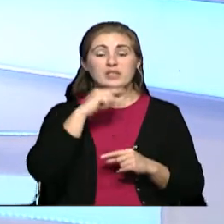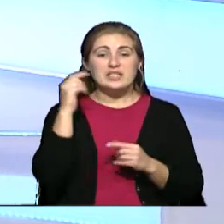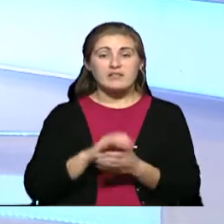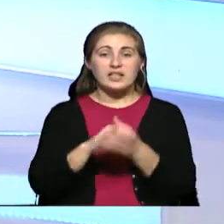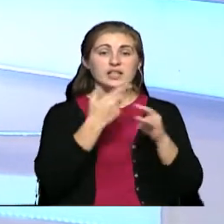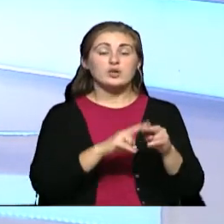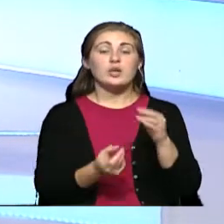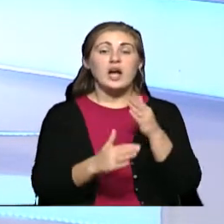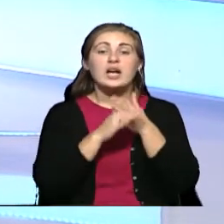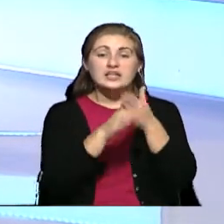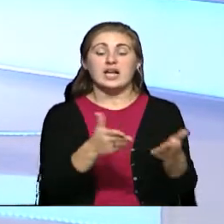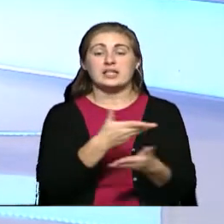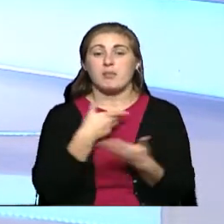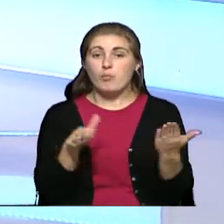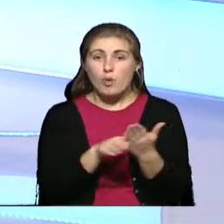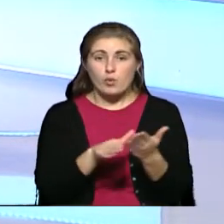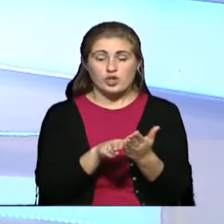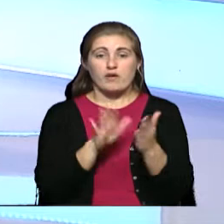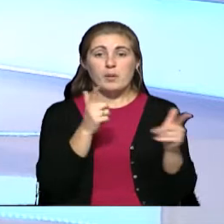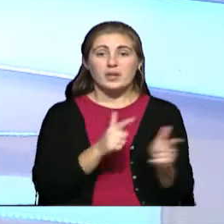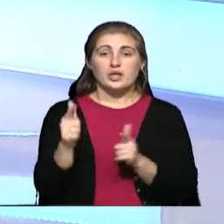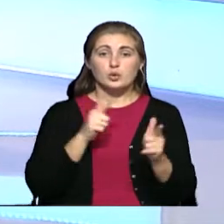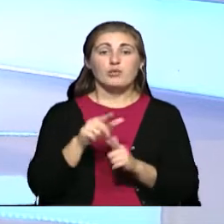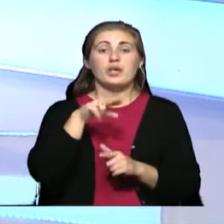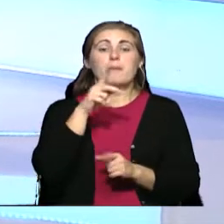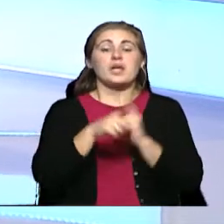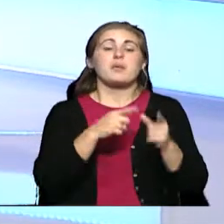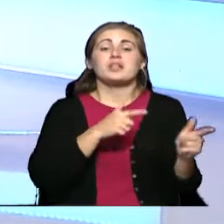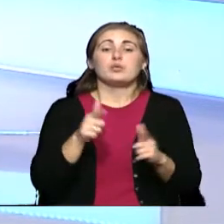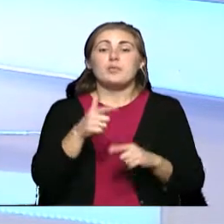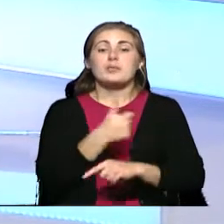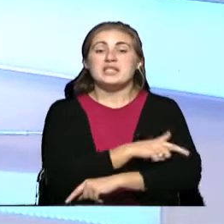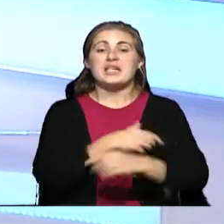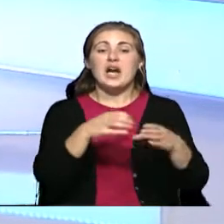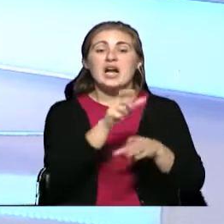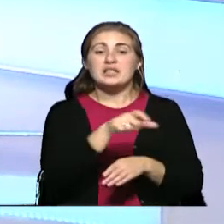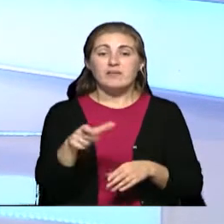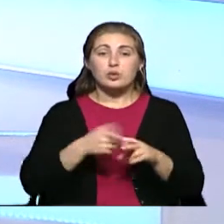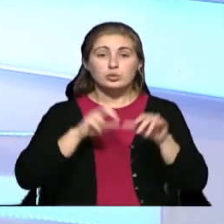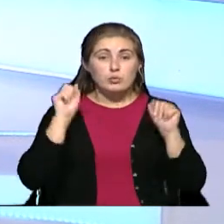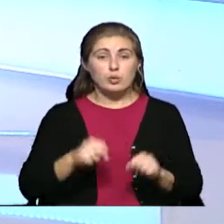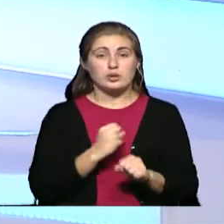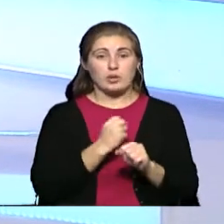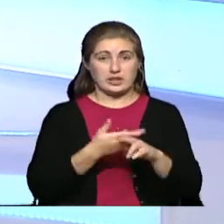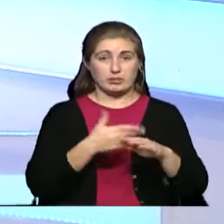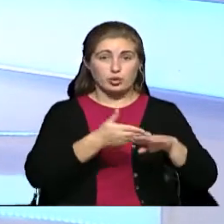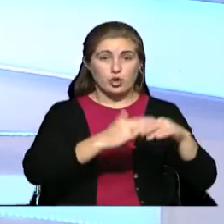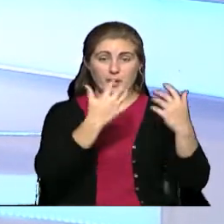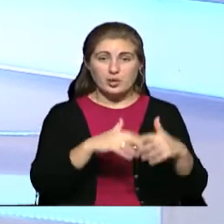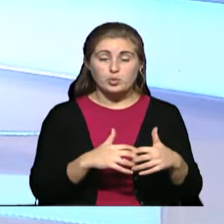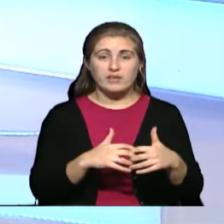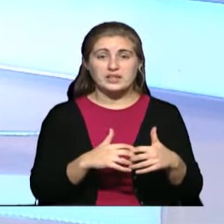которые оказали нам реальную помощь, подготовки и переподготовки медицинских кадров, которые смогут уже работать на этом тяжелом